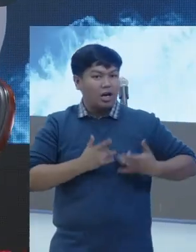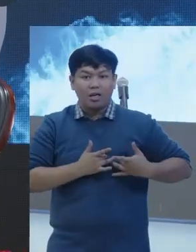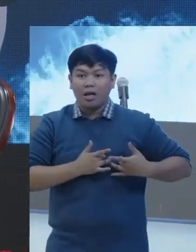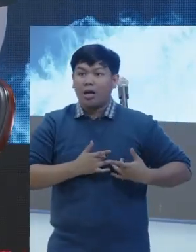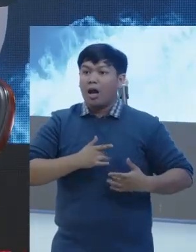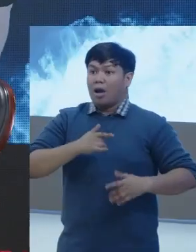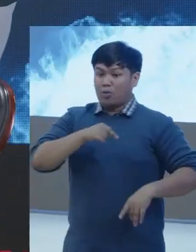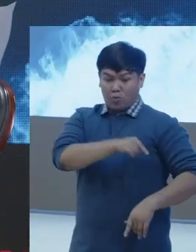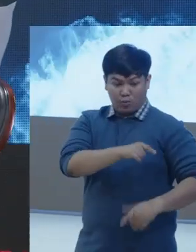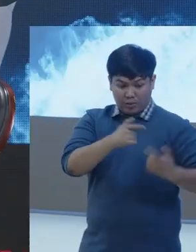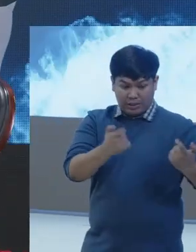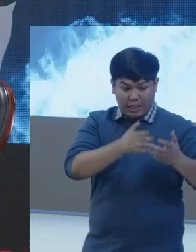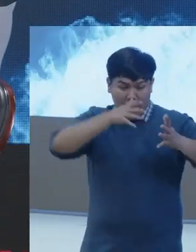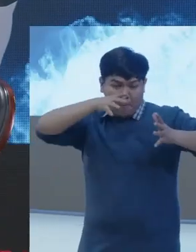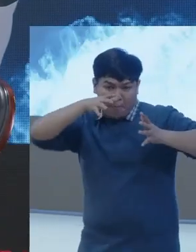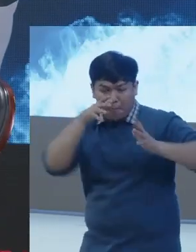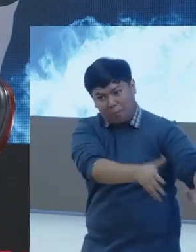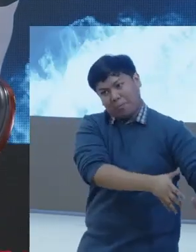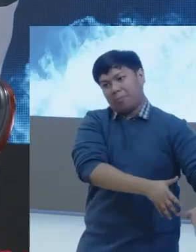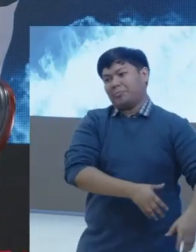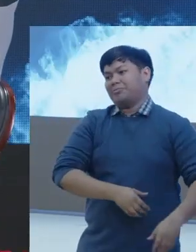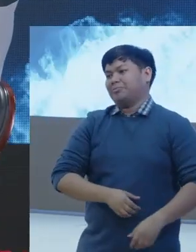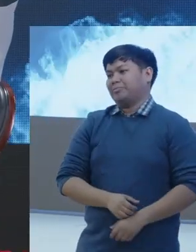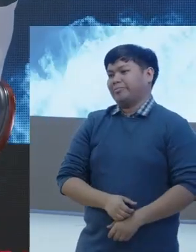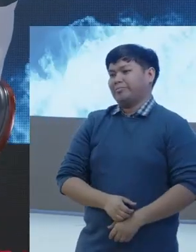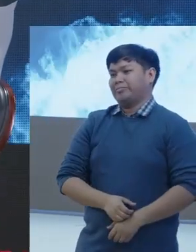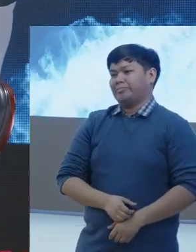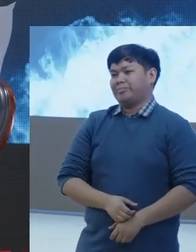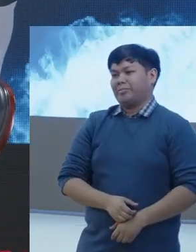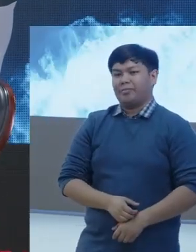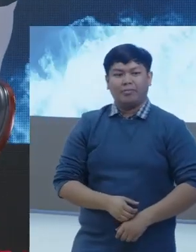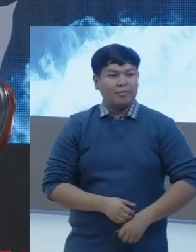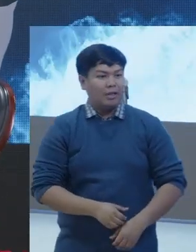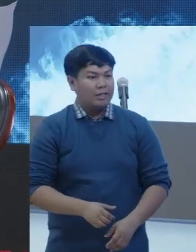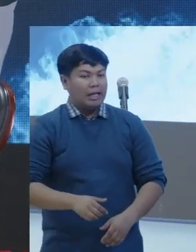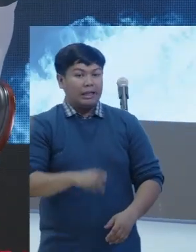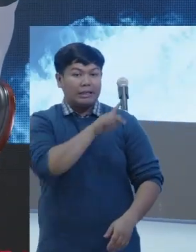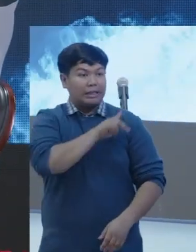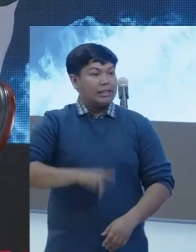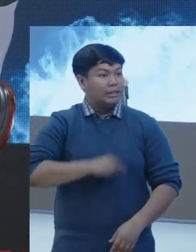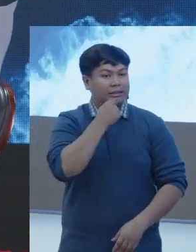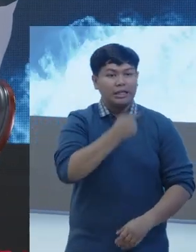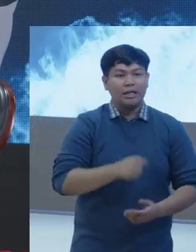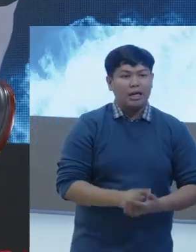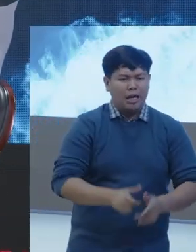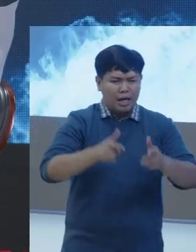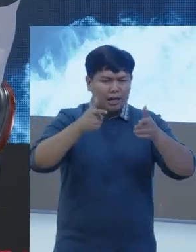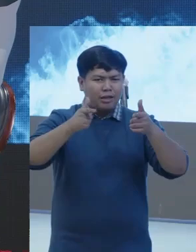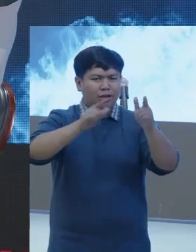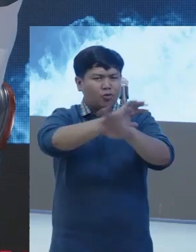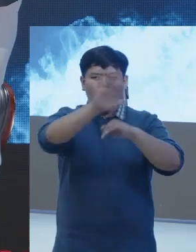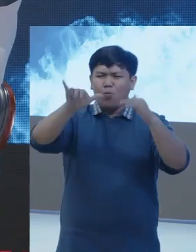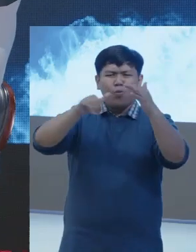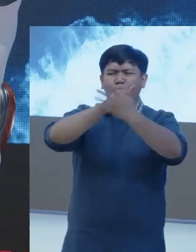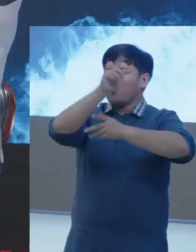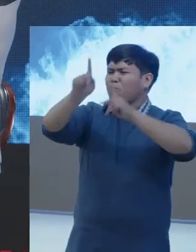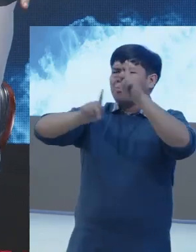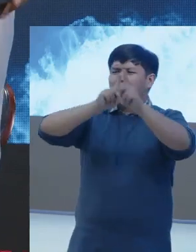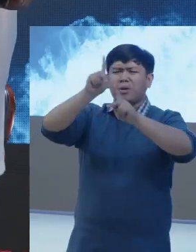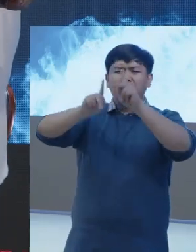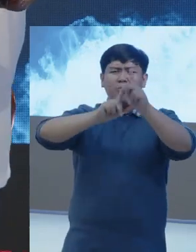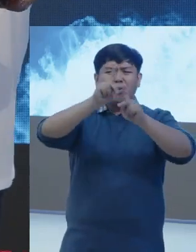kasamaan. Ang utos ng hari ay ganito, let everyone turn from his evil way, verse 8, and from